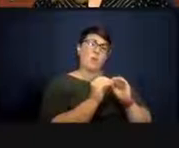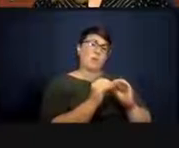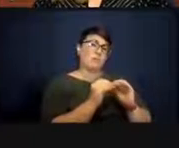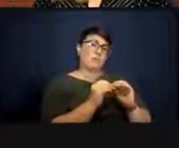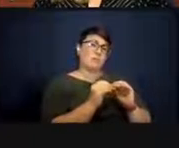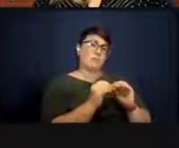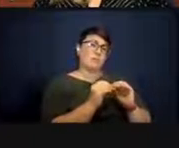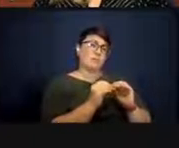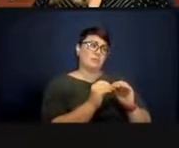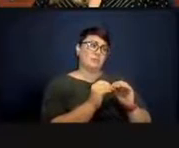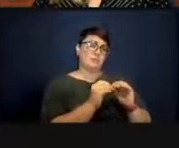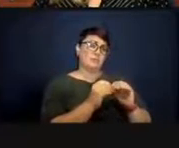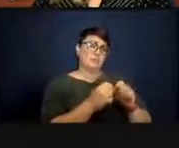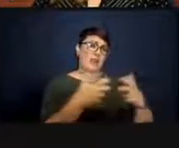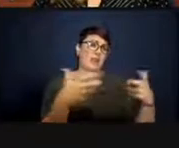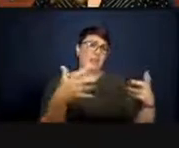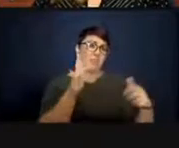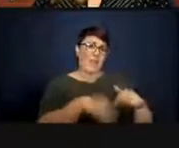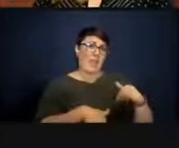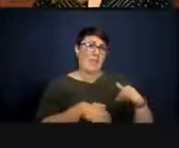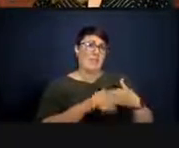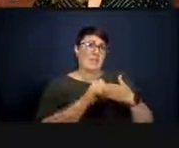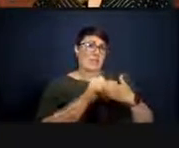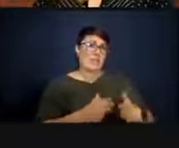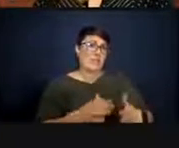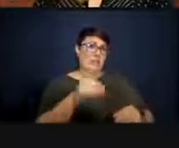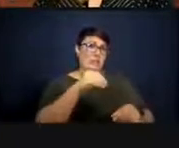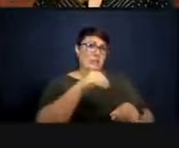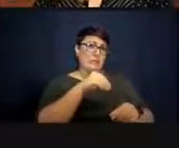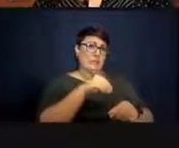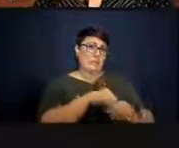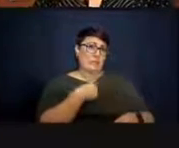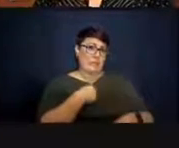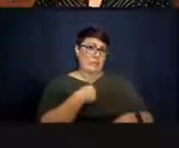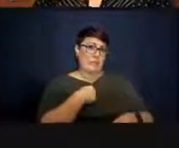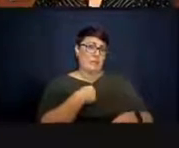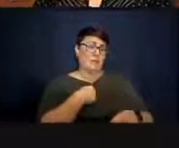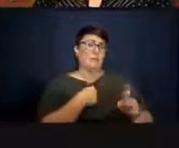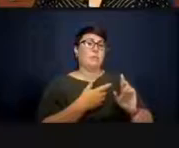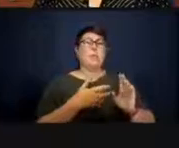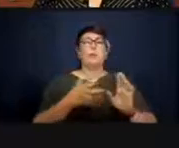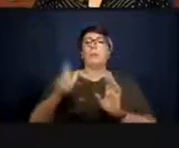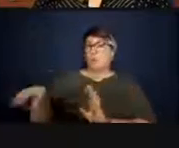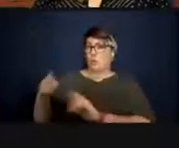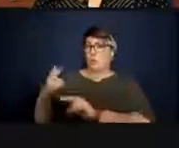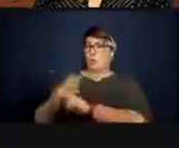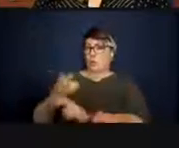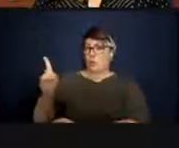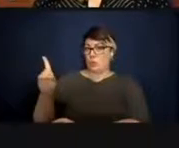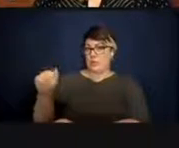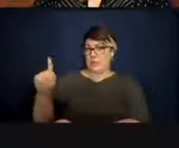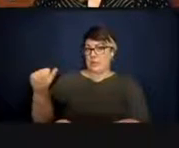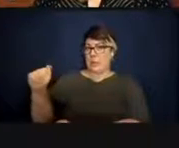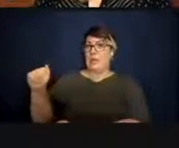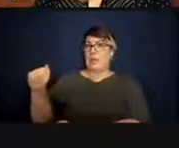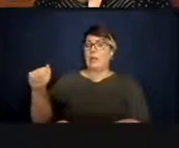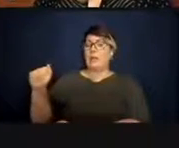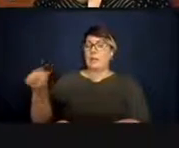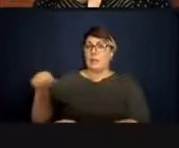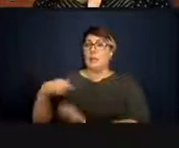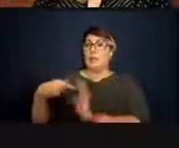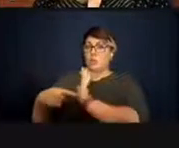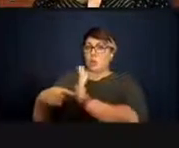هل يمكنكم أن تفصلوا أكثر؟ يمكننا ربما أن نتحدث عن هذا الموضوع. حسنا، تقول